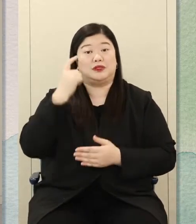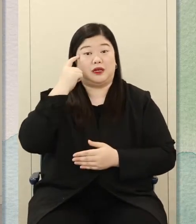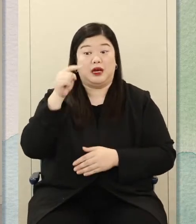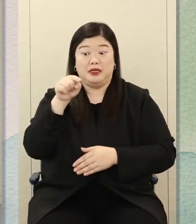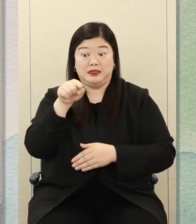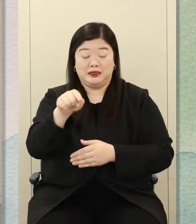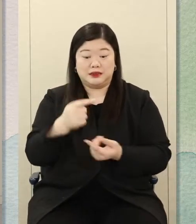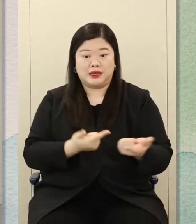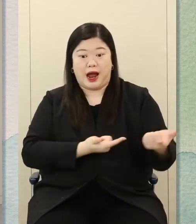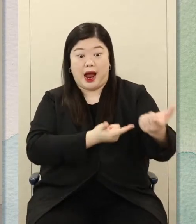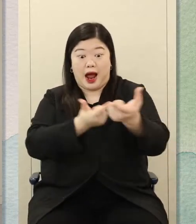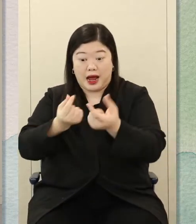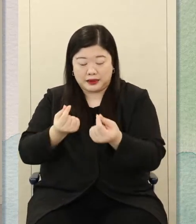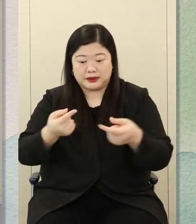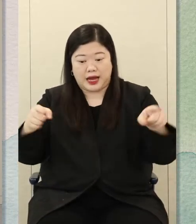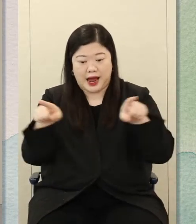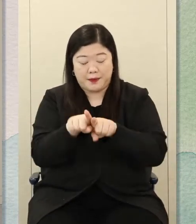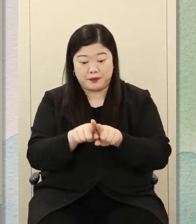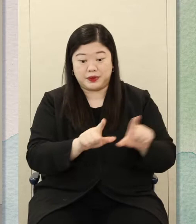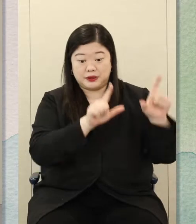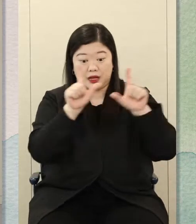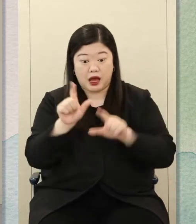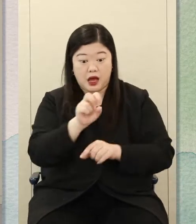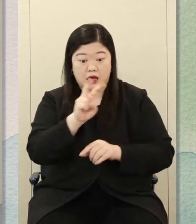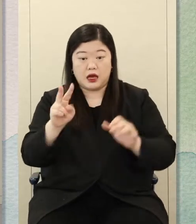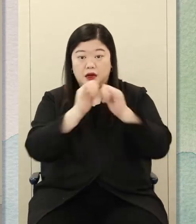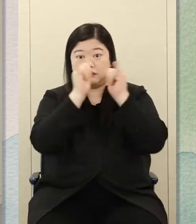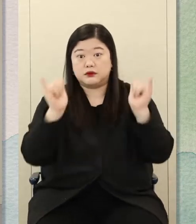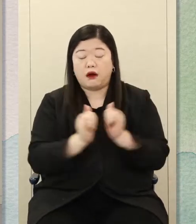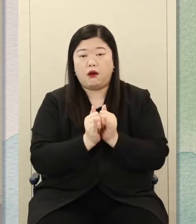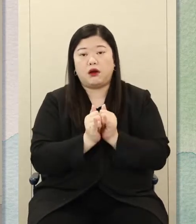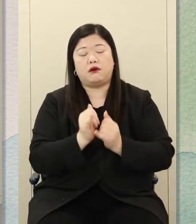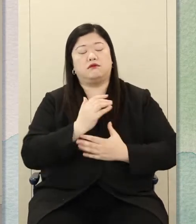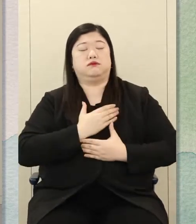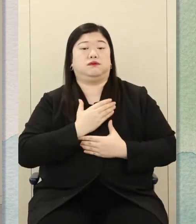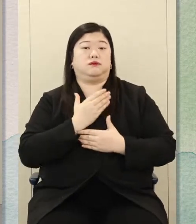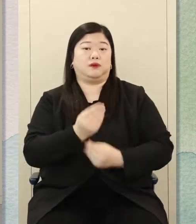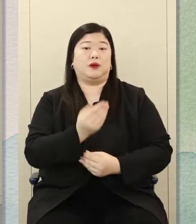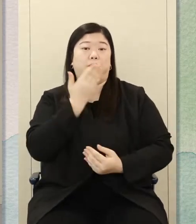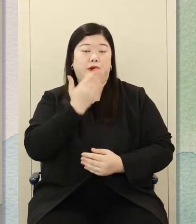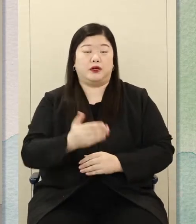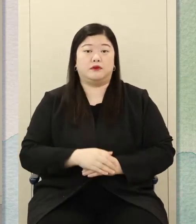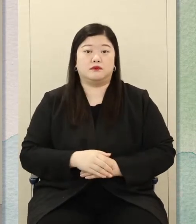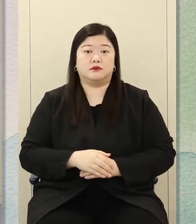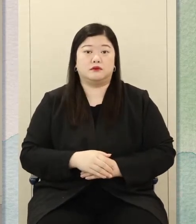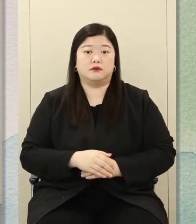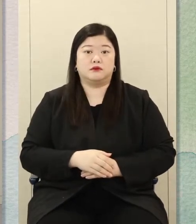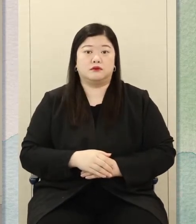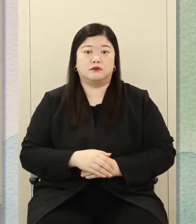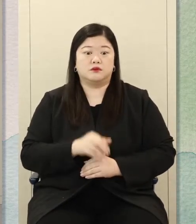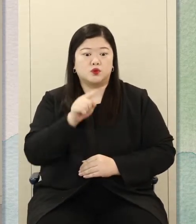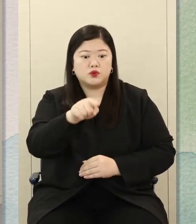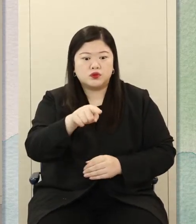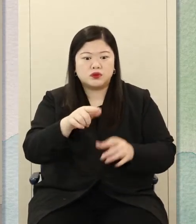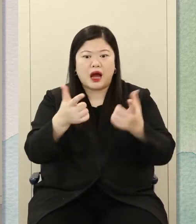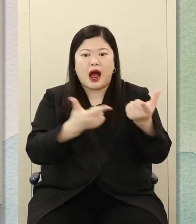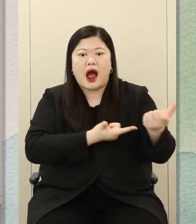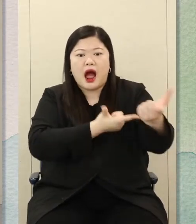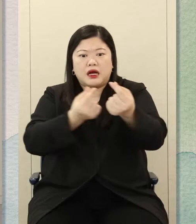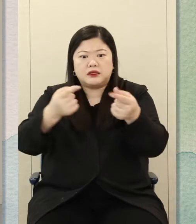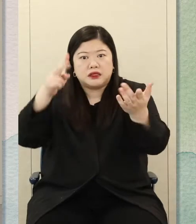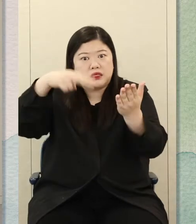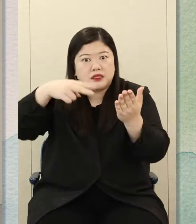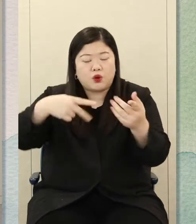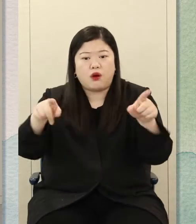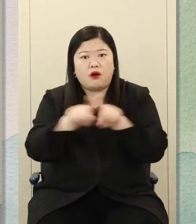뿌리 내리고 그게 유지였으면 좋겠다. 이게 제 생각입니다. 그리고 왜 그래야 되는지에 대해서 조금 말씀을 드리겠습니다.